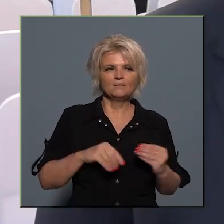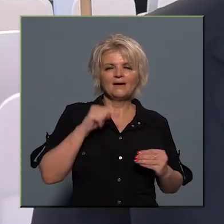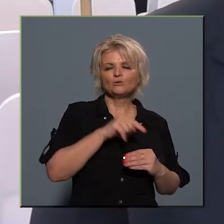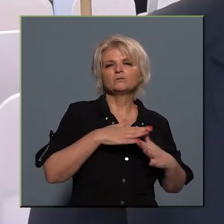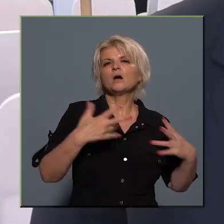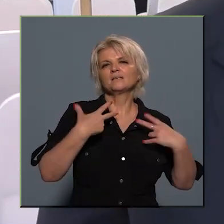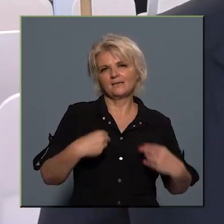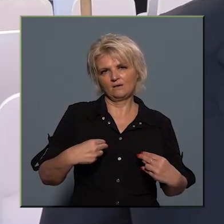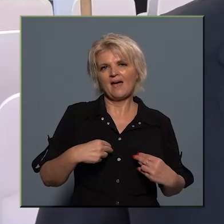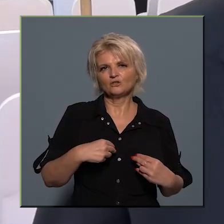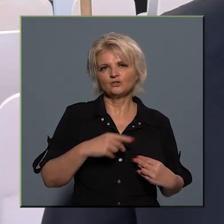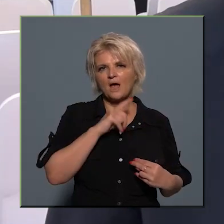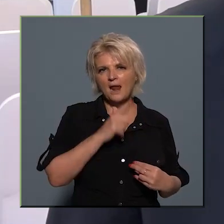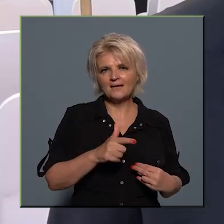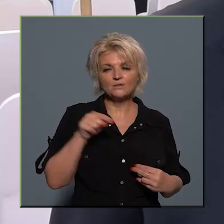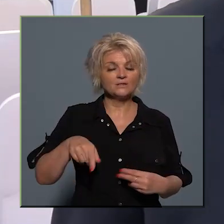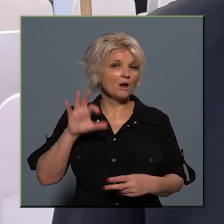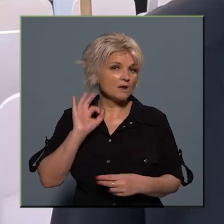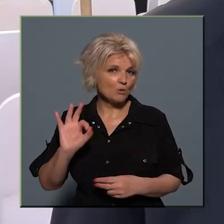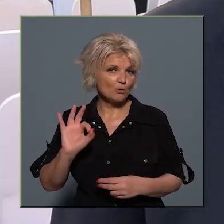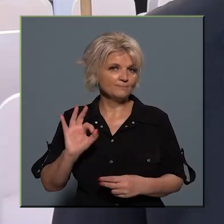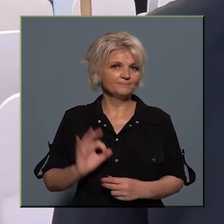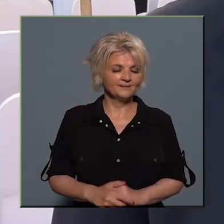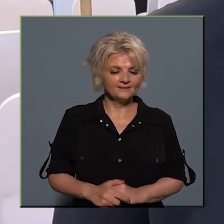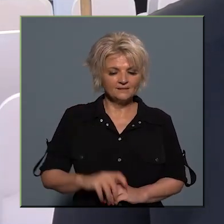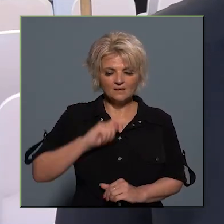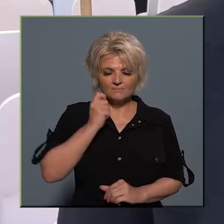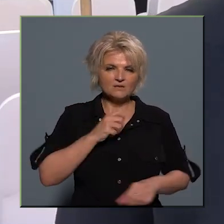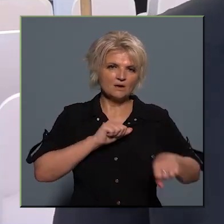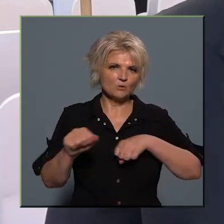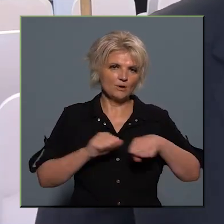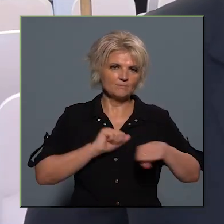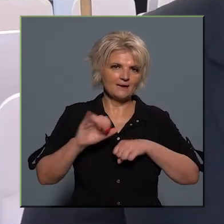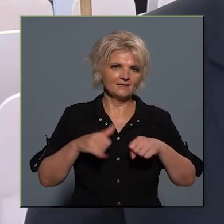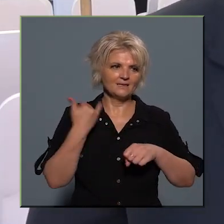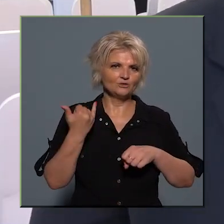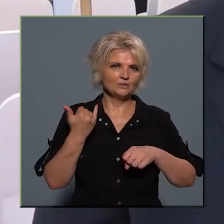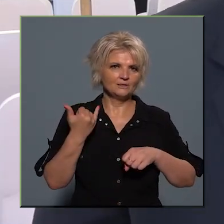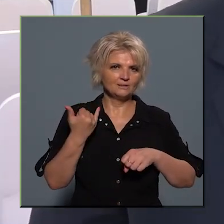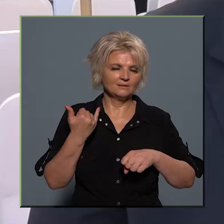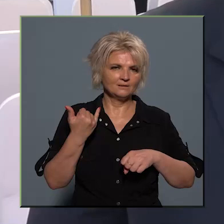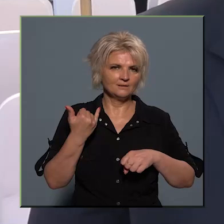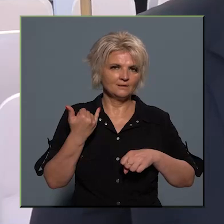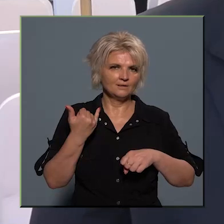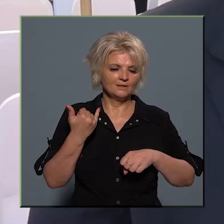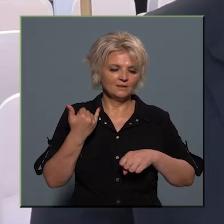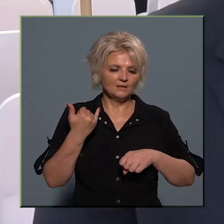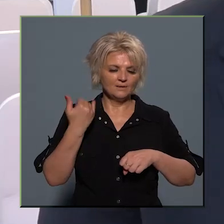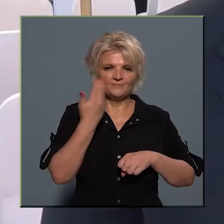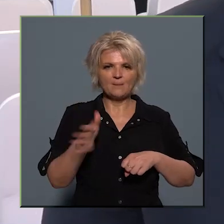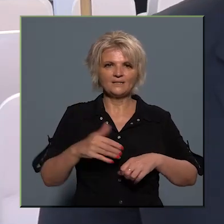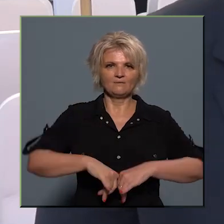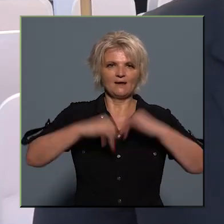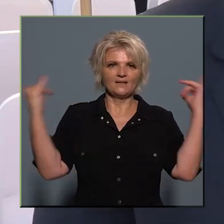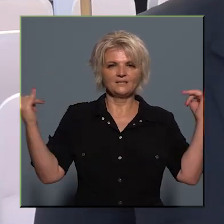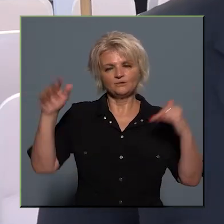kihívások lesznek. Az a jó, hogy a magyar kormány is berakta az ERF-be és a nemzeti